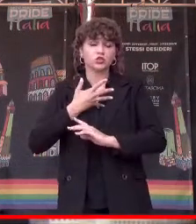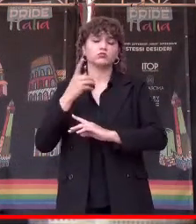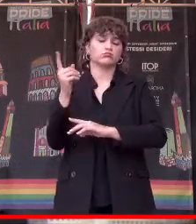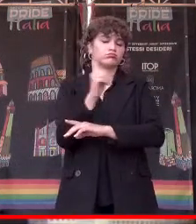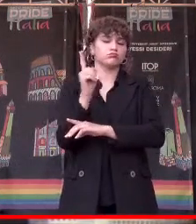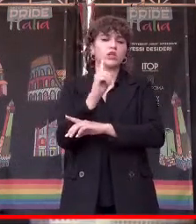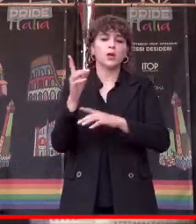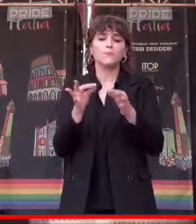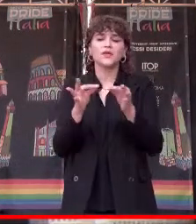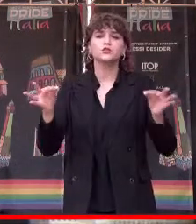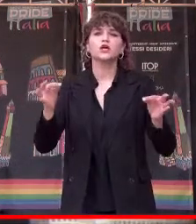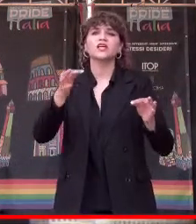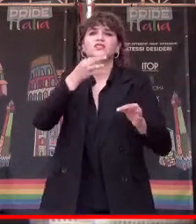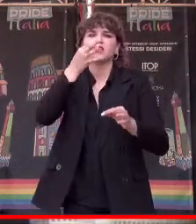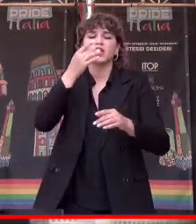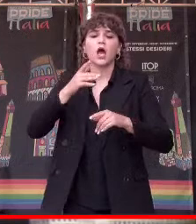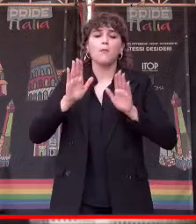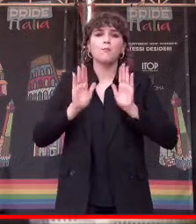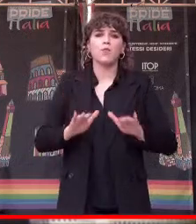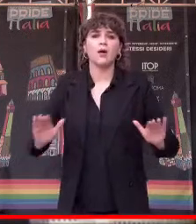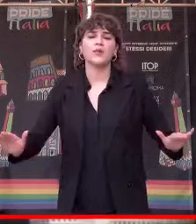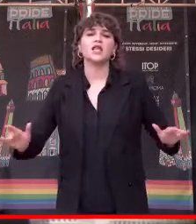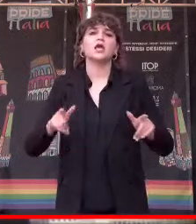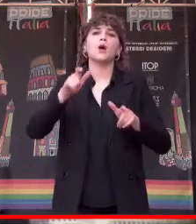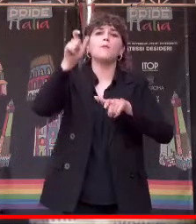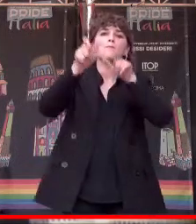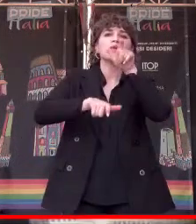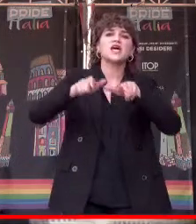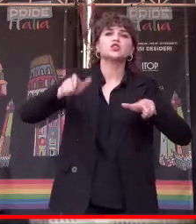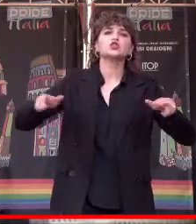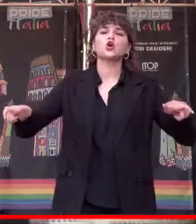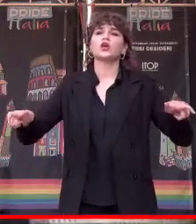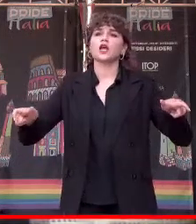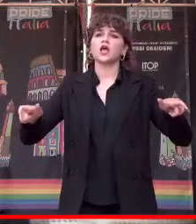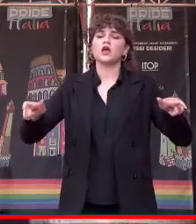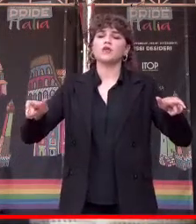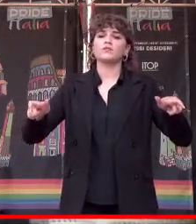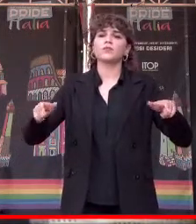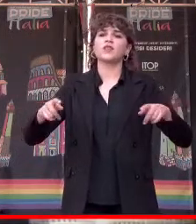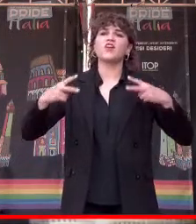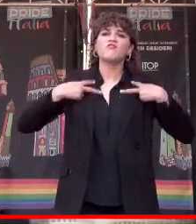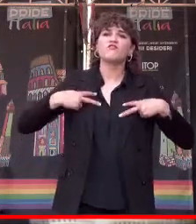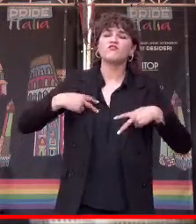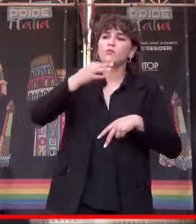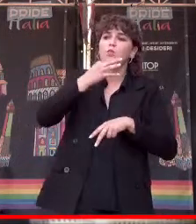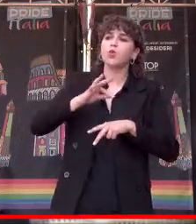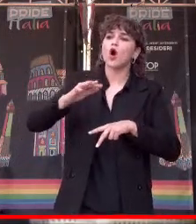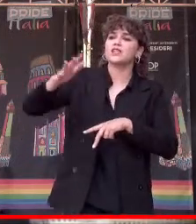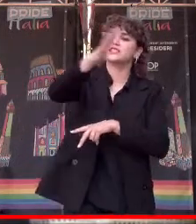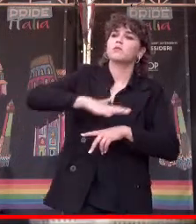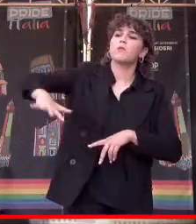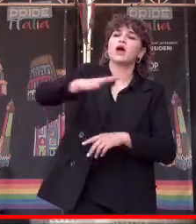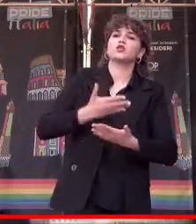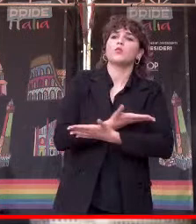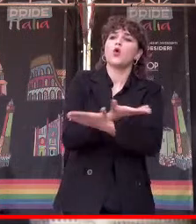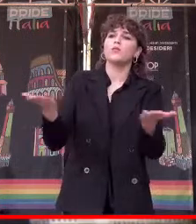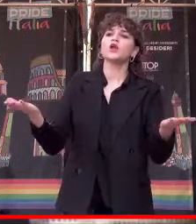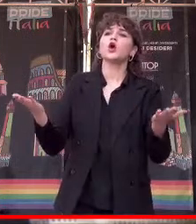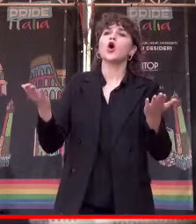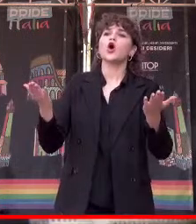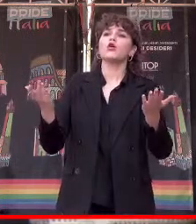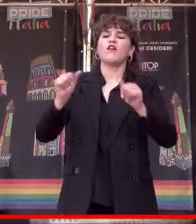davvero dei bambini, a misura delle persone che possono vivere gli spazi pubblici anche in un altro modo,